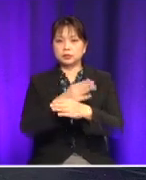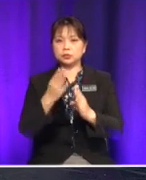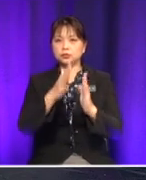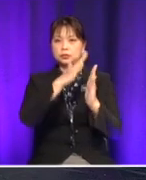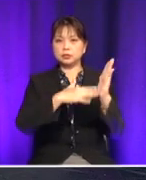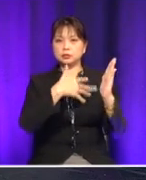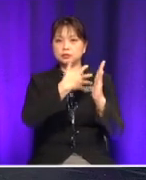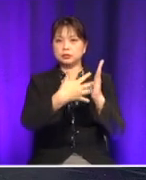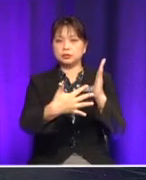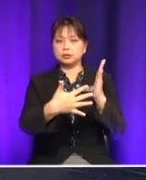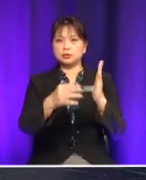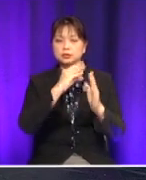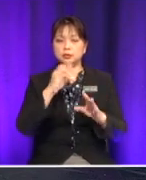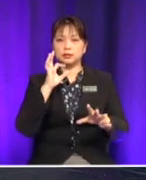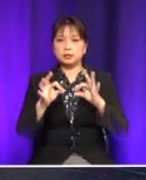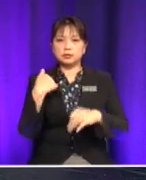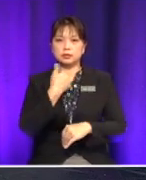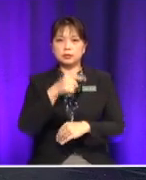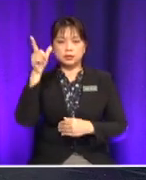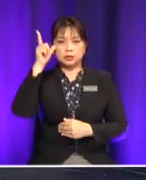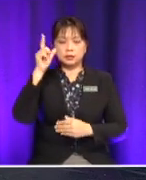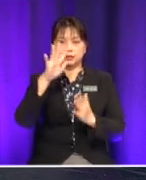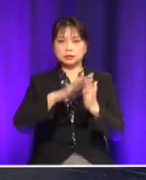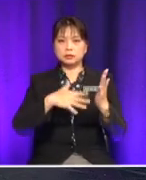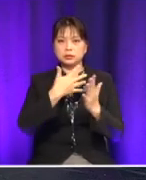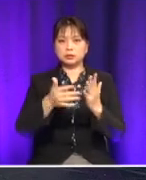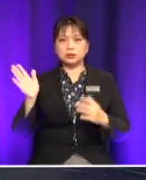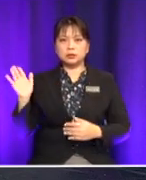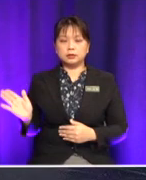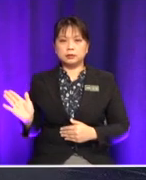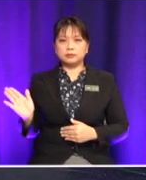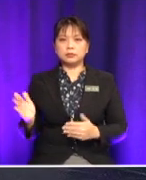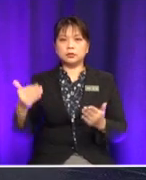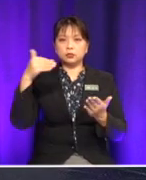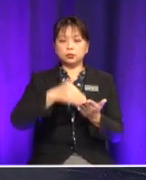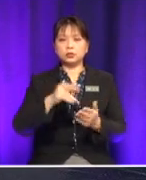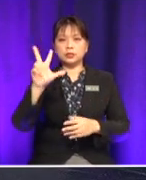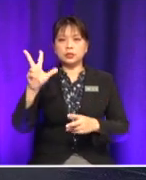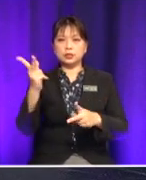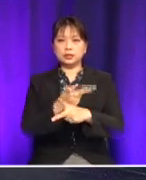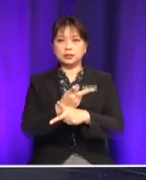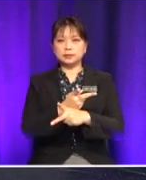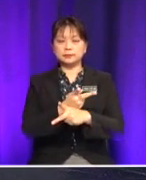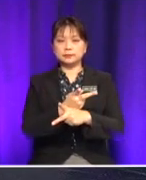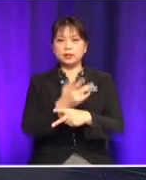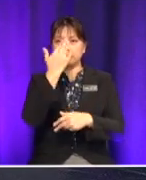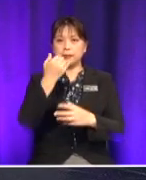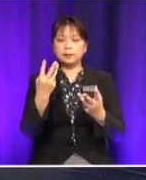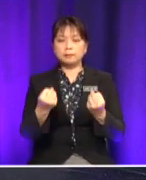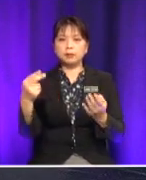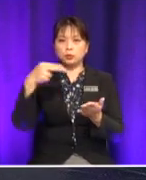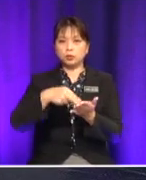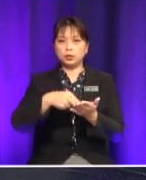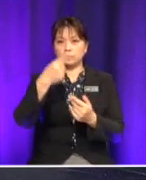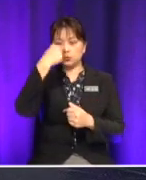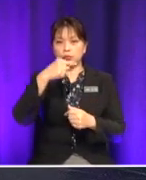dan kalau kita lihat jadwalnya diundang diundang tiga kali betul Kenapa Pun ulang nah ini untuk